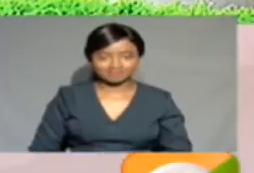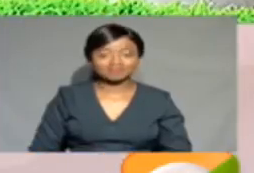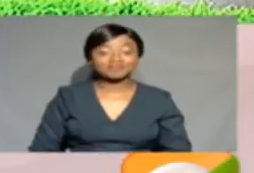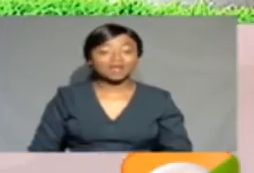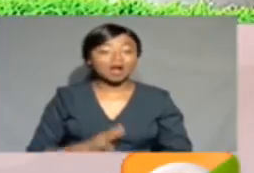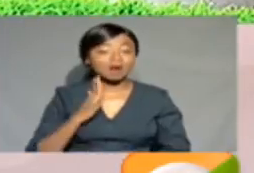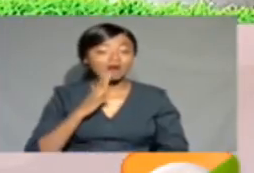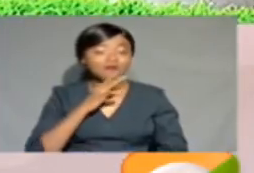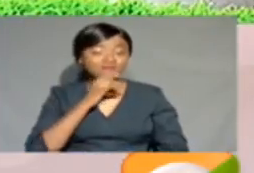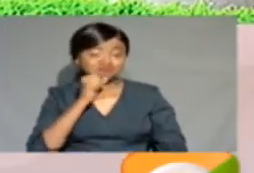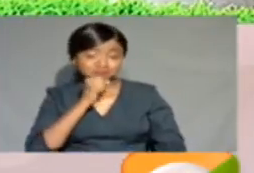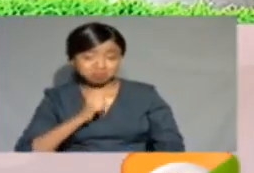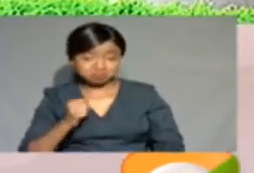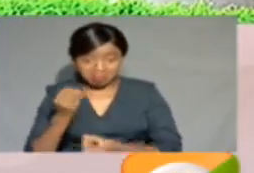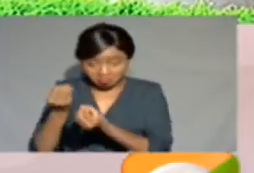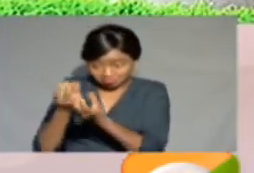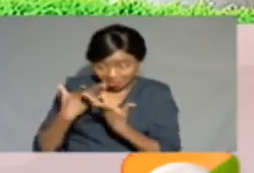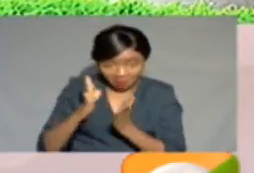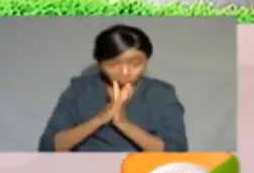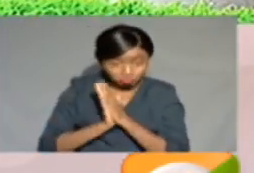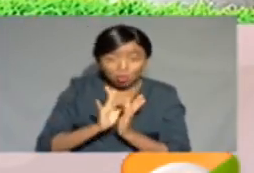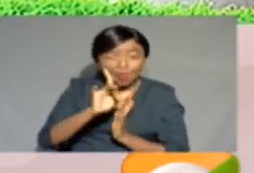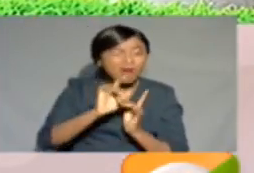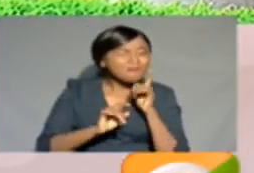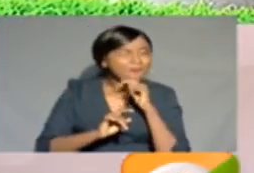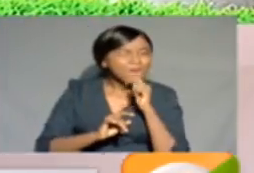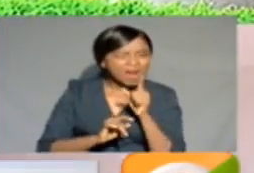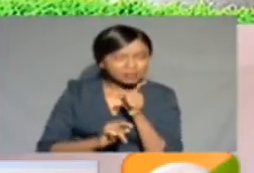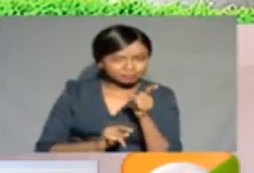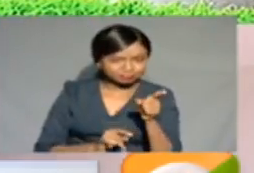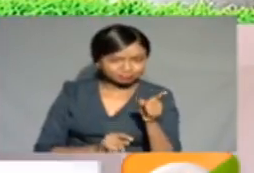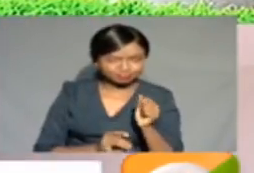Ananiambia babu yangu siku moja kuhusu kisa cha bwana mmoja